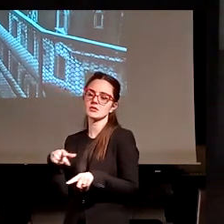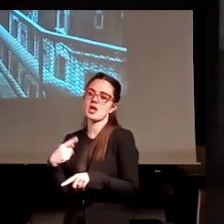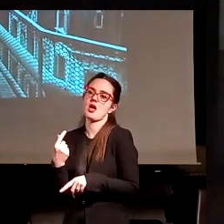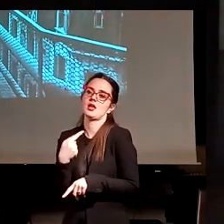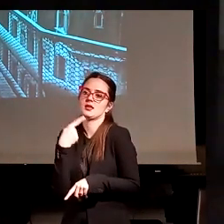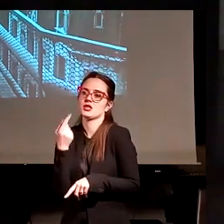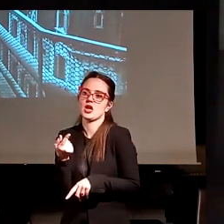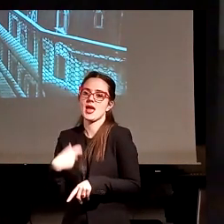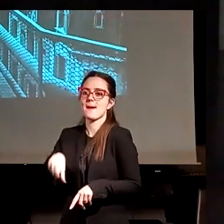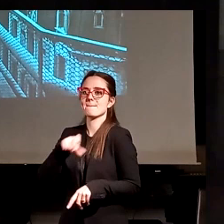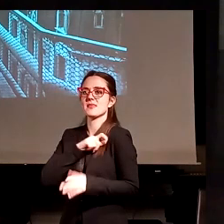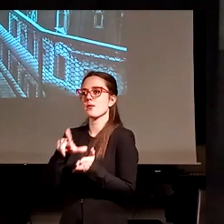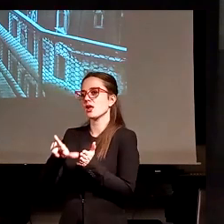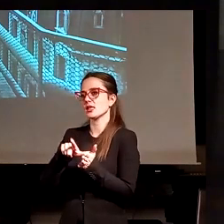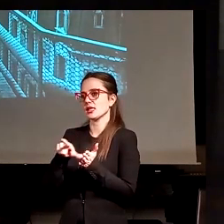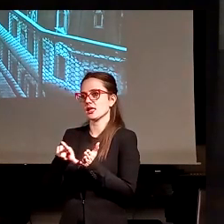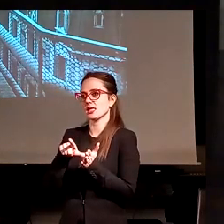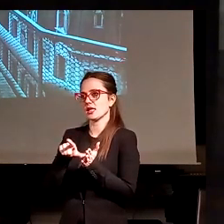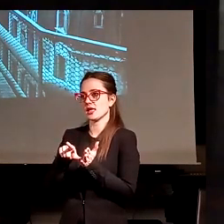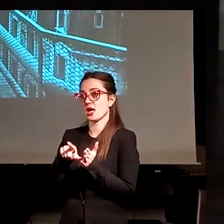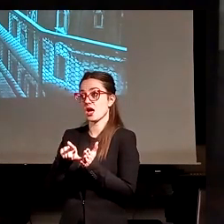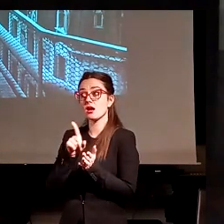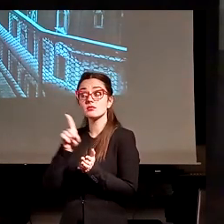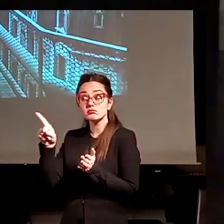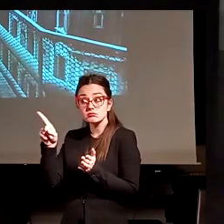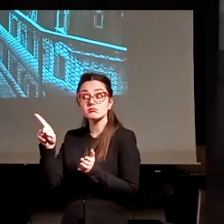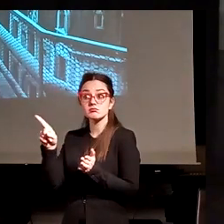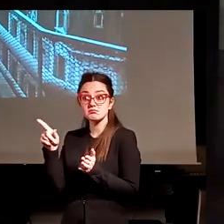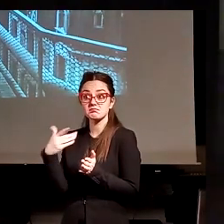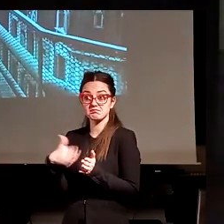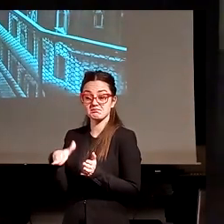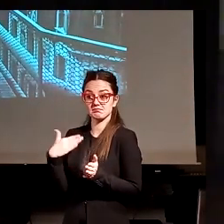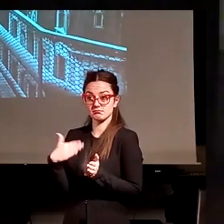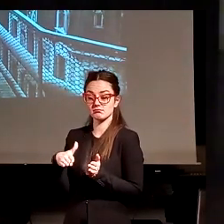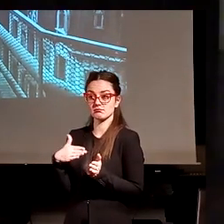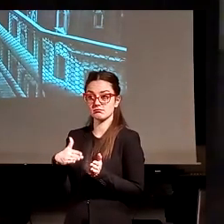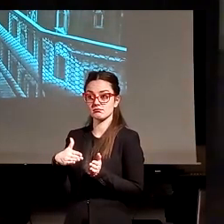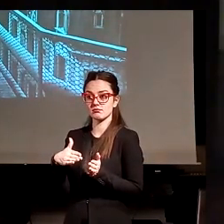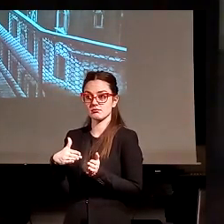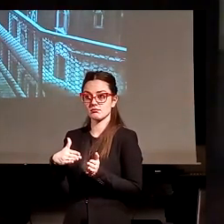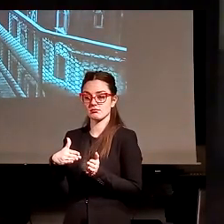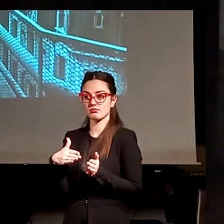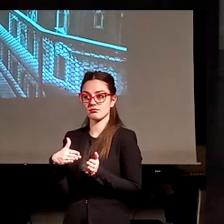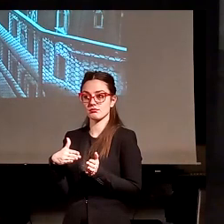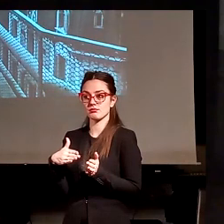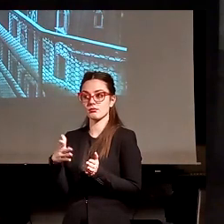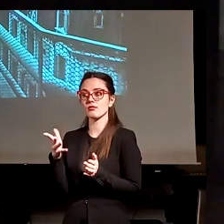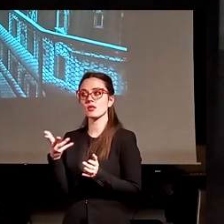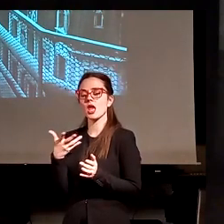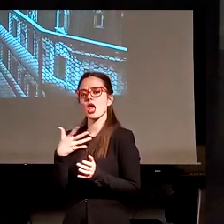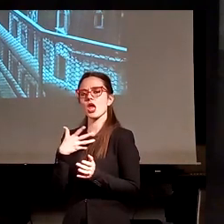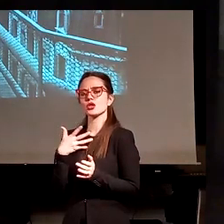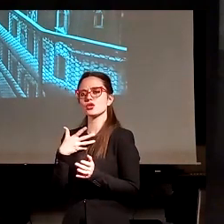che lungimiranza perché il premio di è tratto ci fu una battuta la città ma